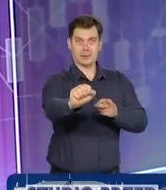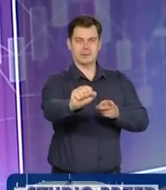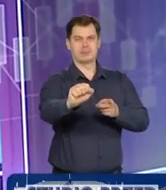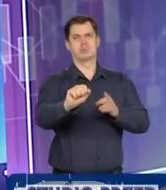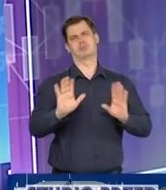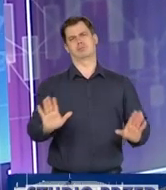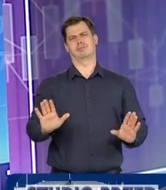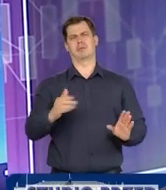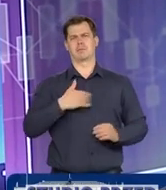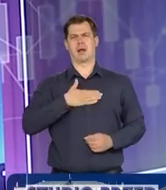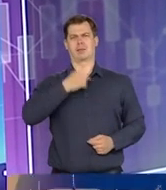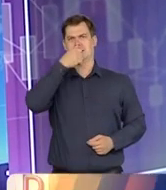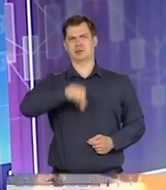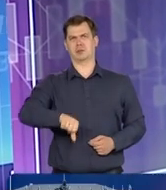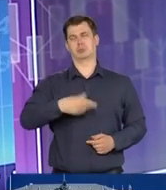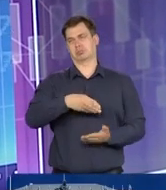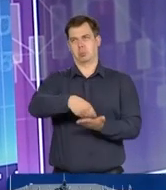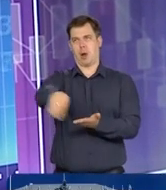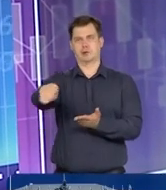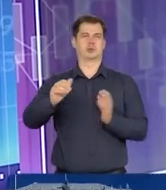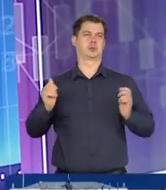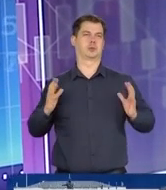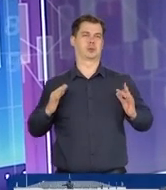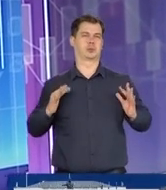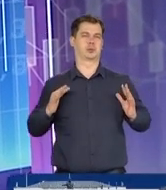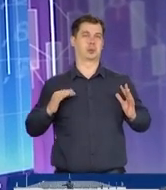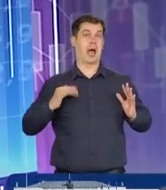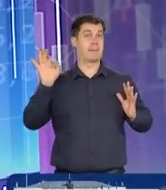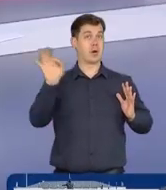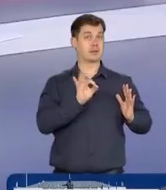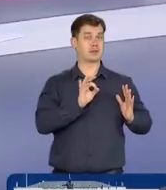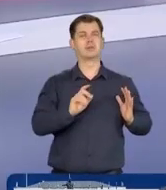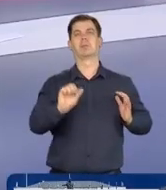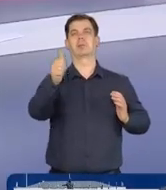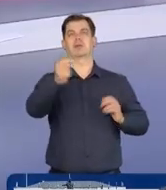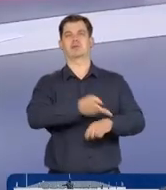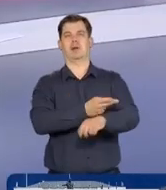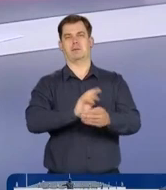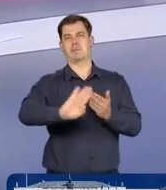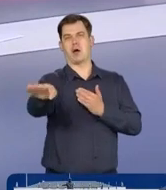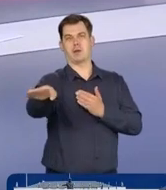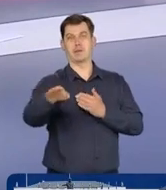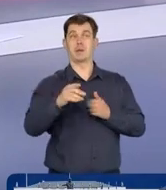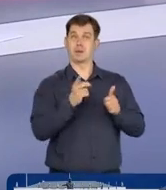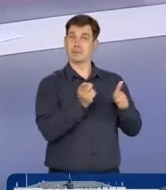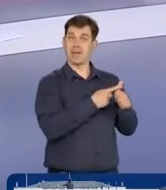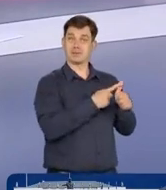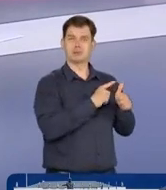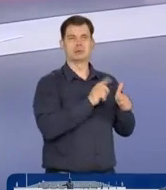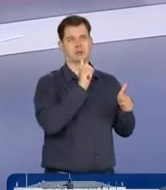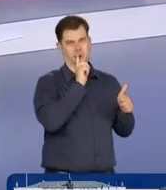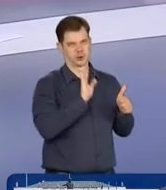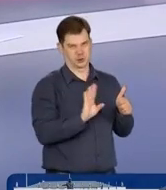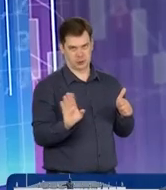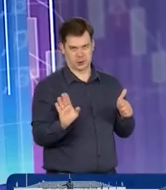mają państwo tydzień na to żeby to płatność regulować i tak odsetki będą od pierwszego czerwca więc tym pierwszym scenariuszu siedzimy cicho i